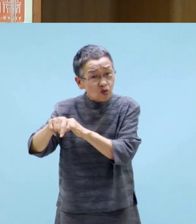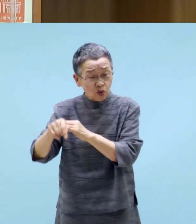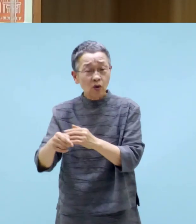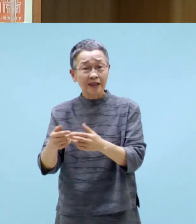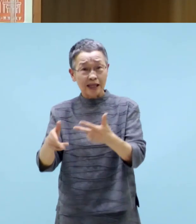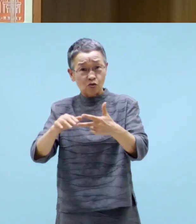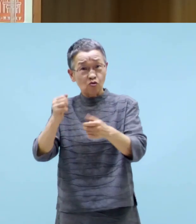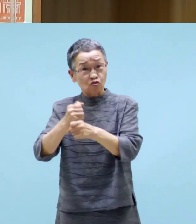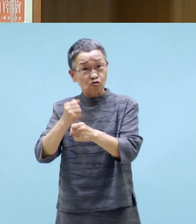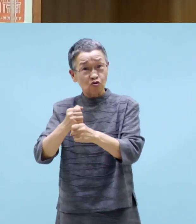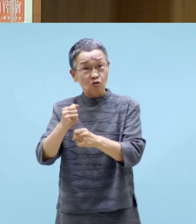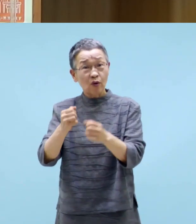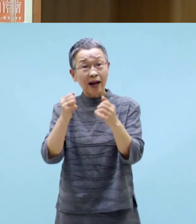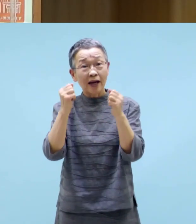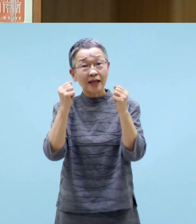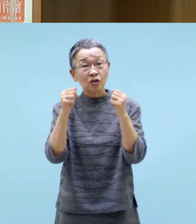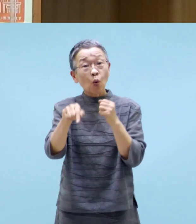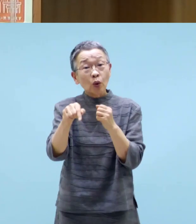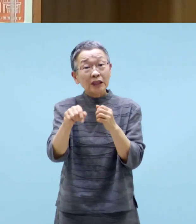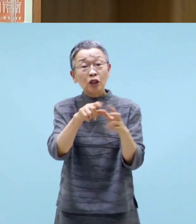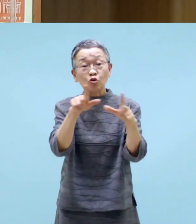住民の皆様